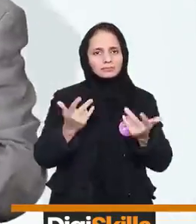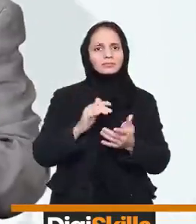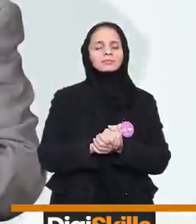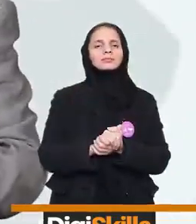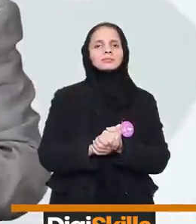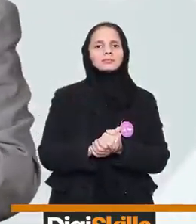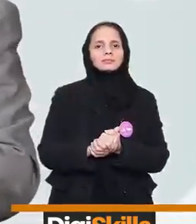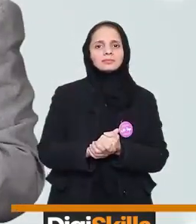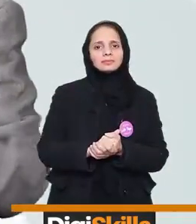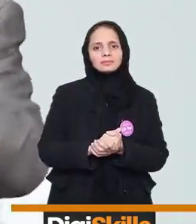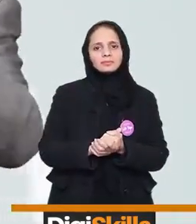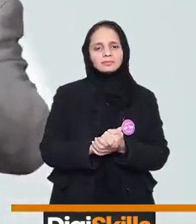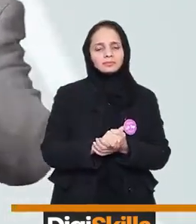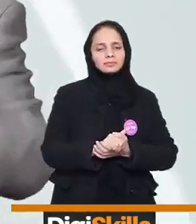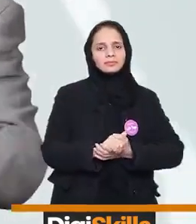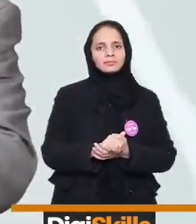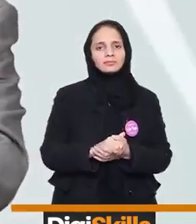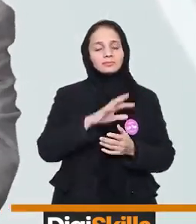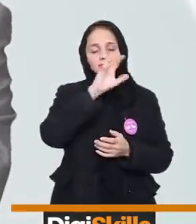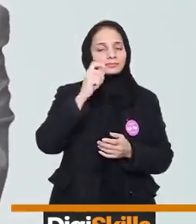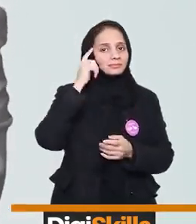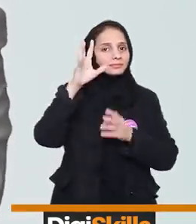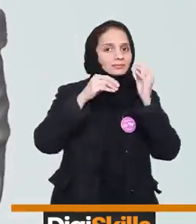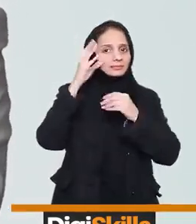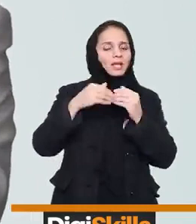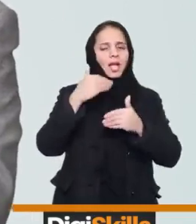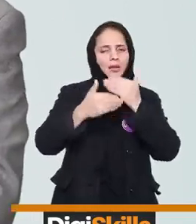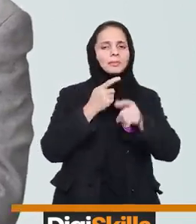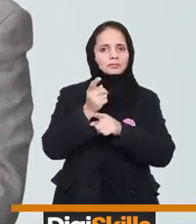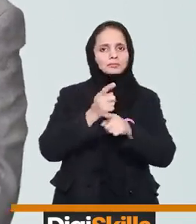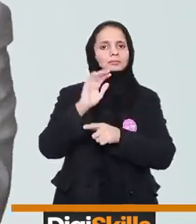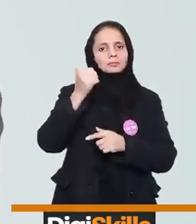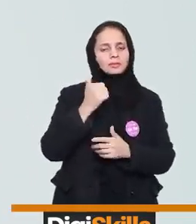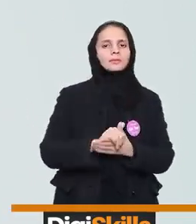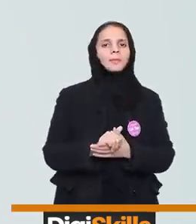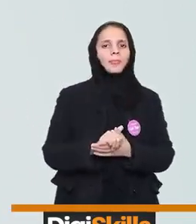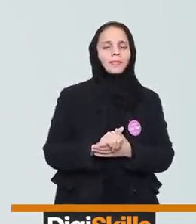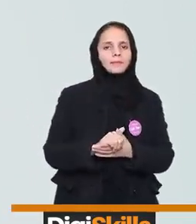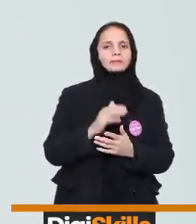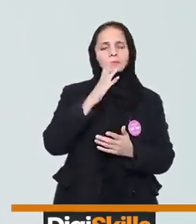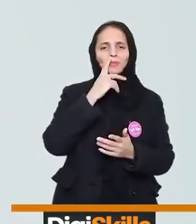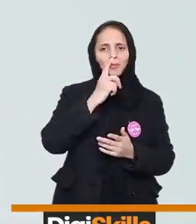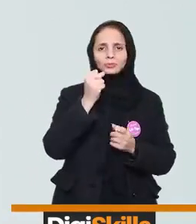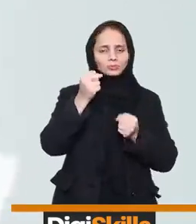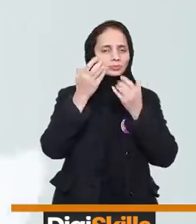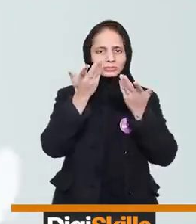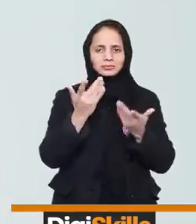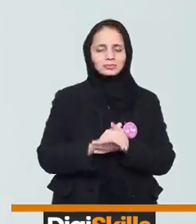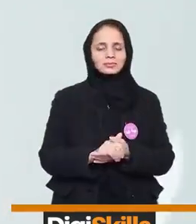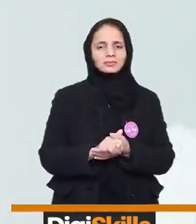کہ میجورٹی آف دا کورسز ہیں جو آپ اس پلیٹ فارم پہ سیکھیں گے، آپ سب کے ماسٹر نہیں